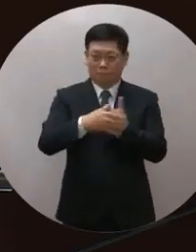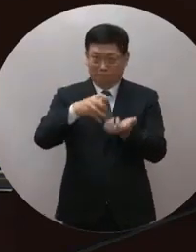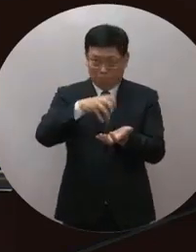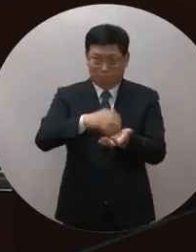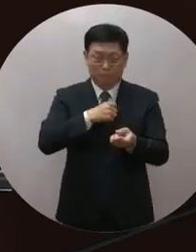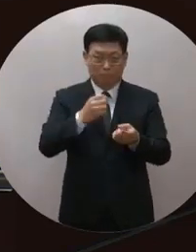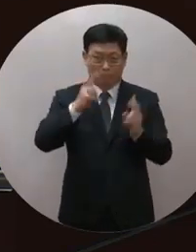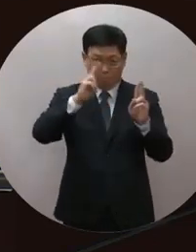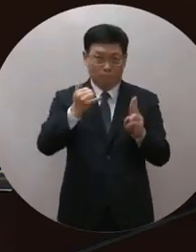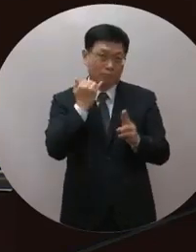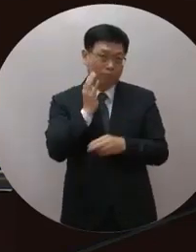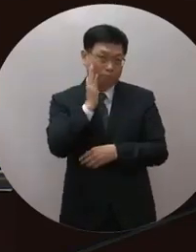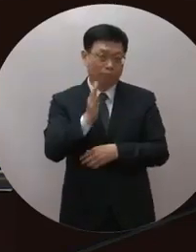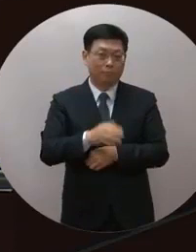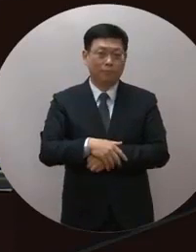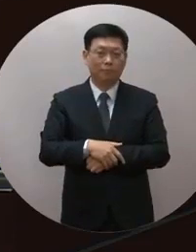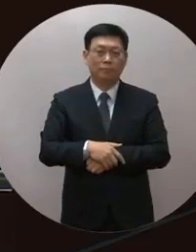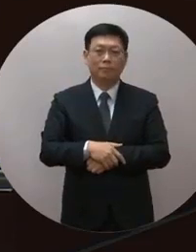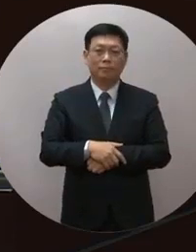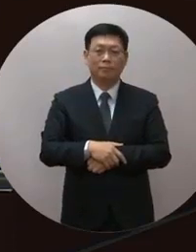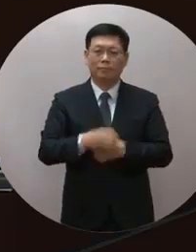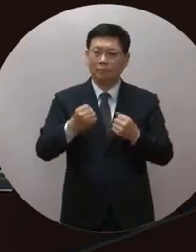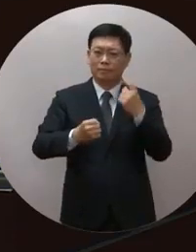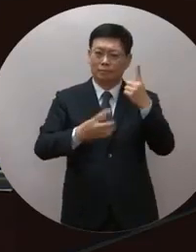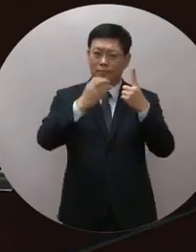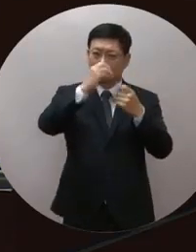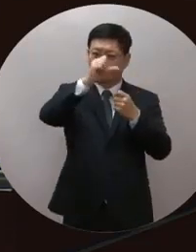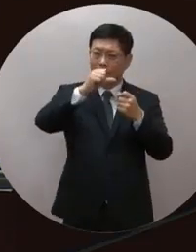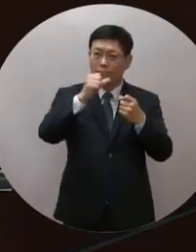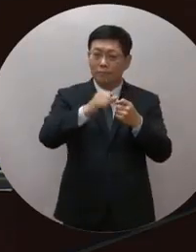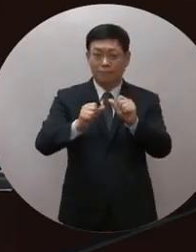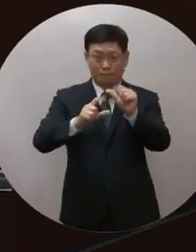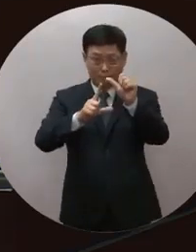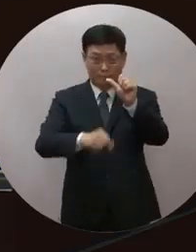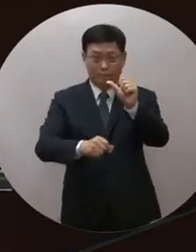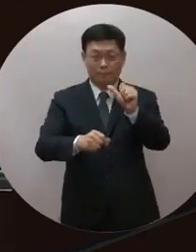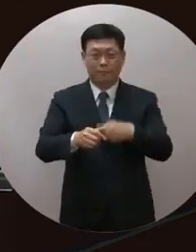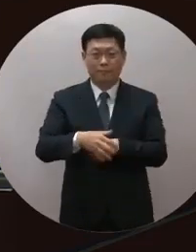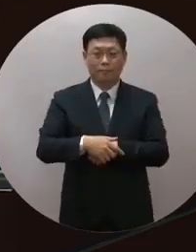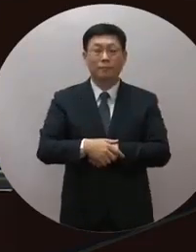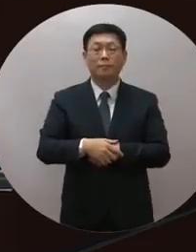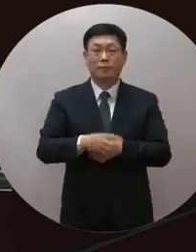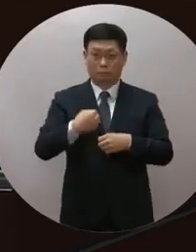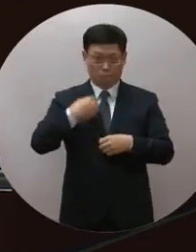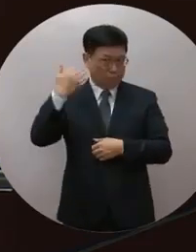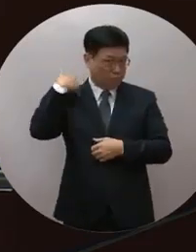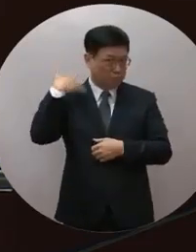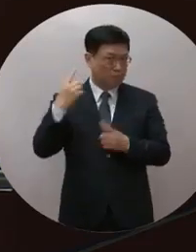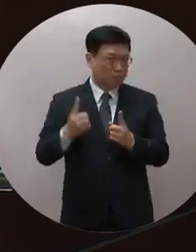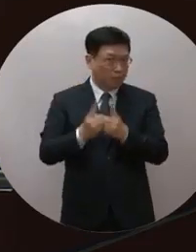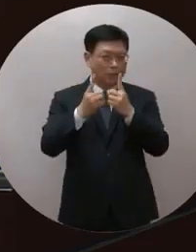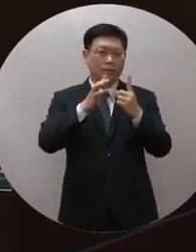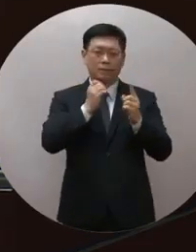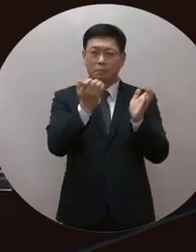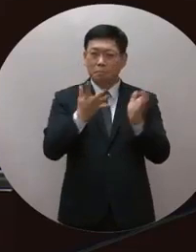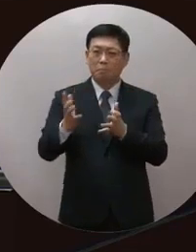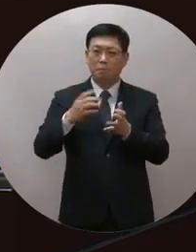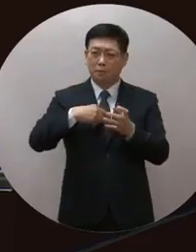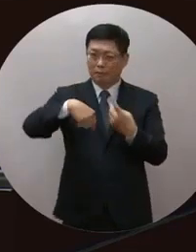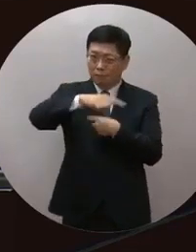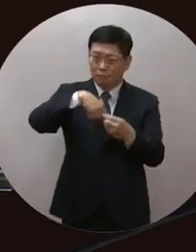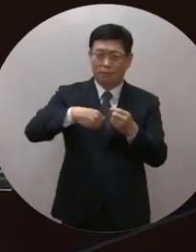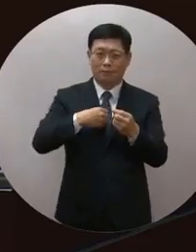了稳定供电。在105年5月的时候，我们曾经有备转容量